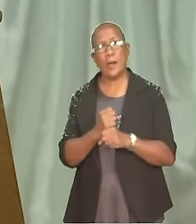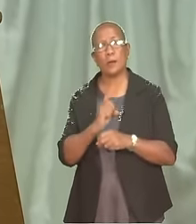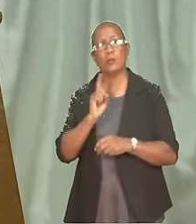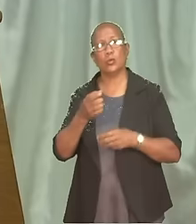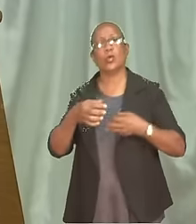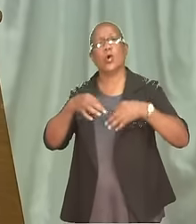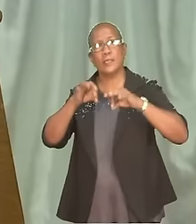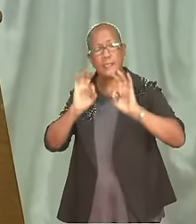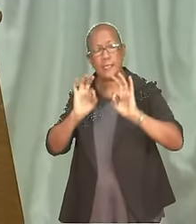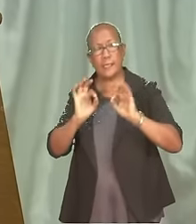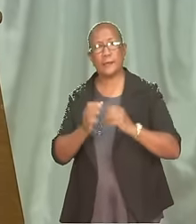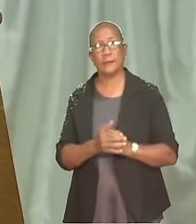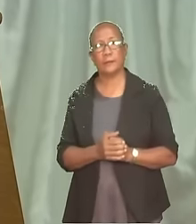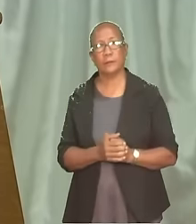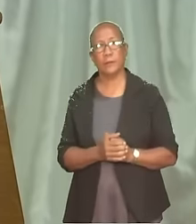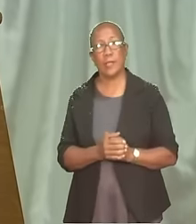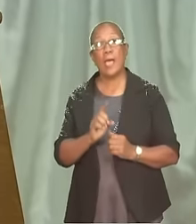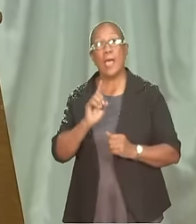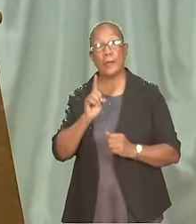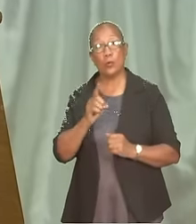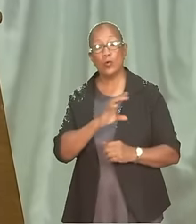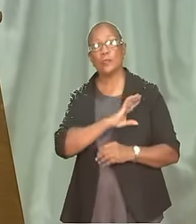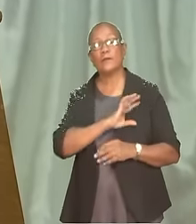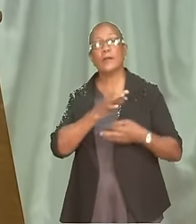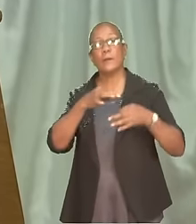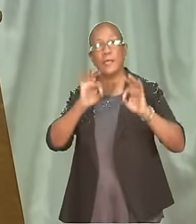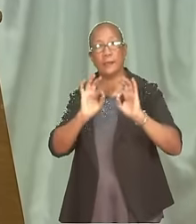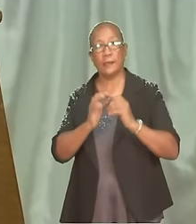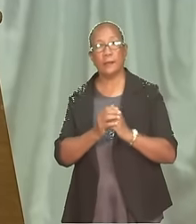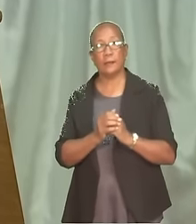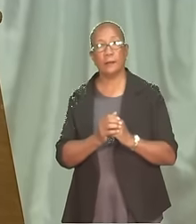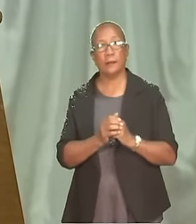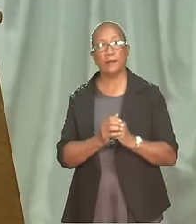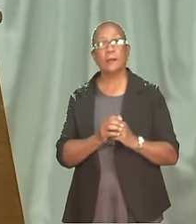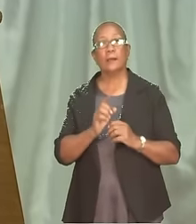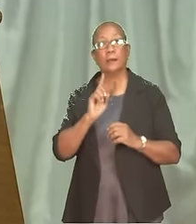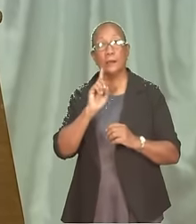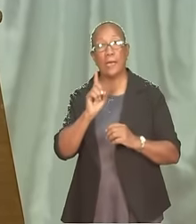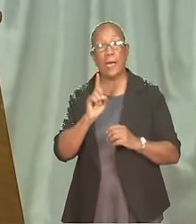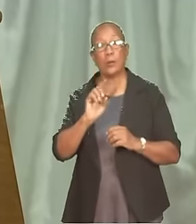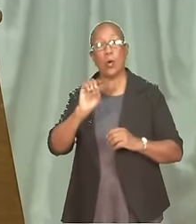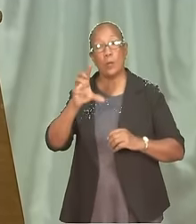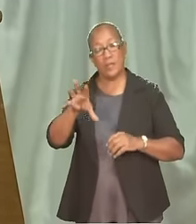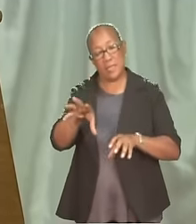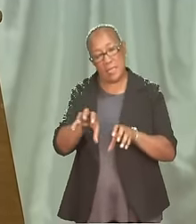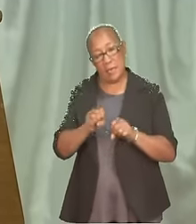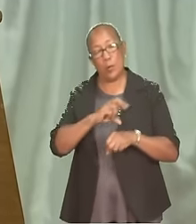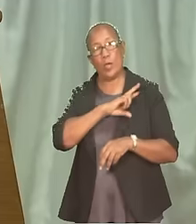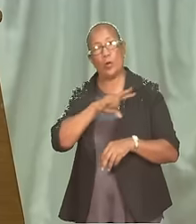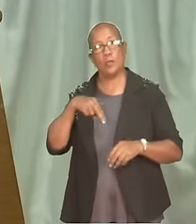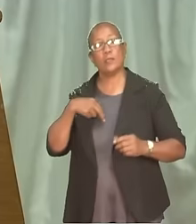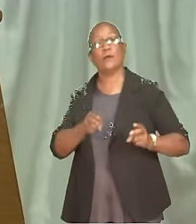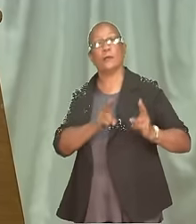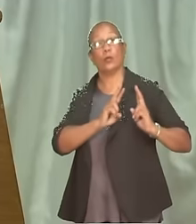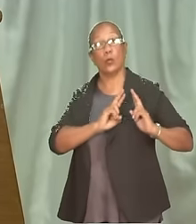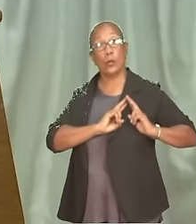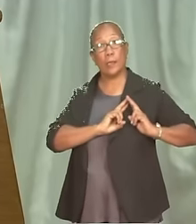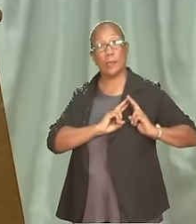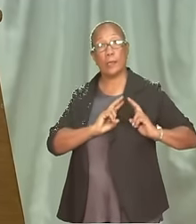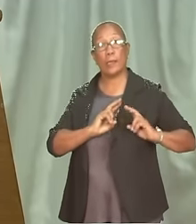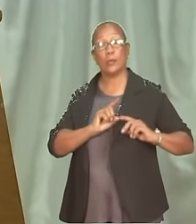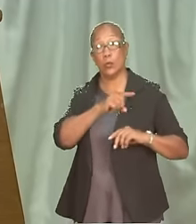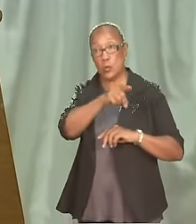corrigeren. En dat we moeten verbeteren. Daarvoor nemen we onze verantwoordelijkheid. En dat gaat u ook